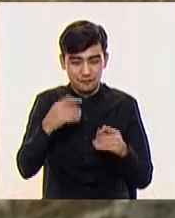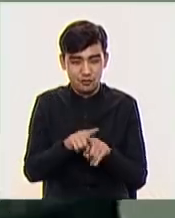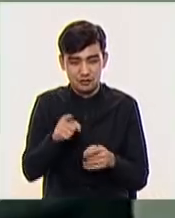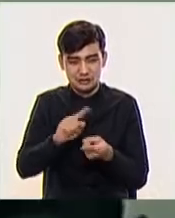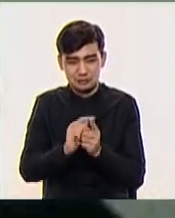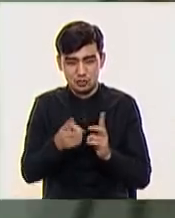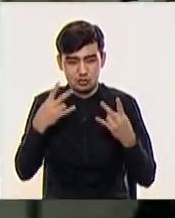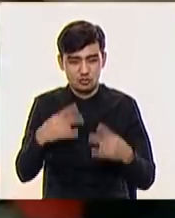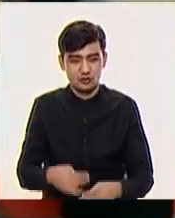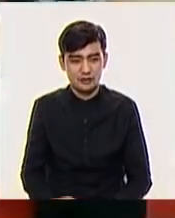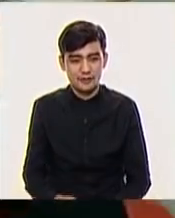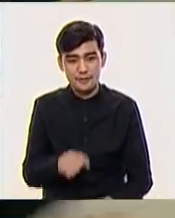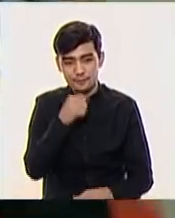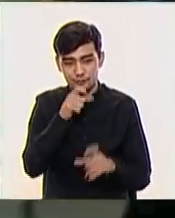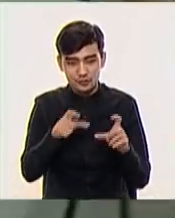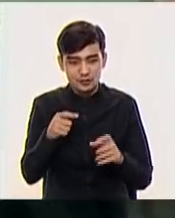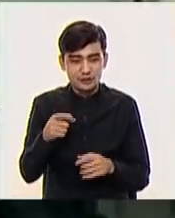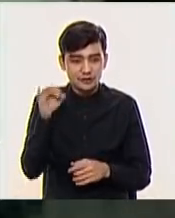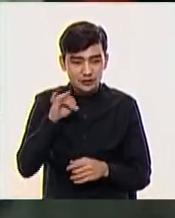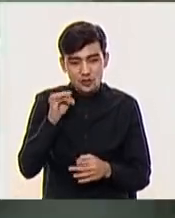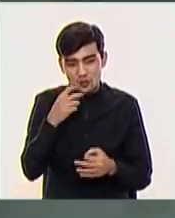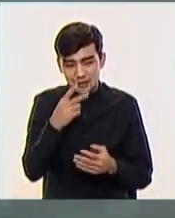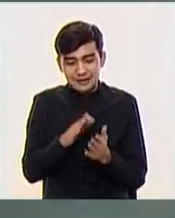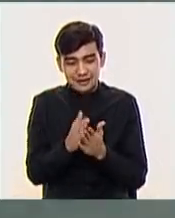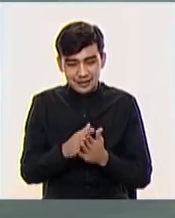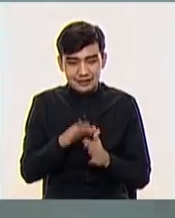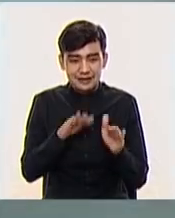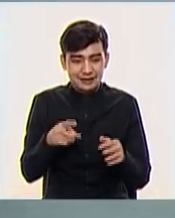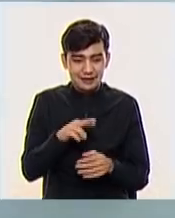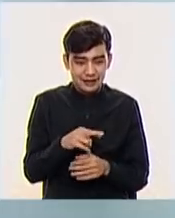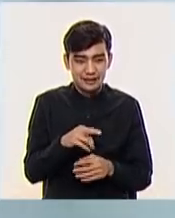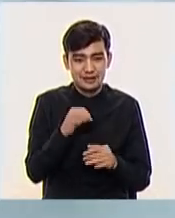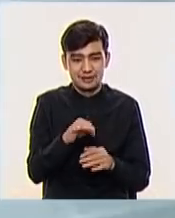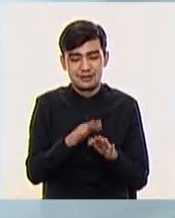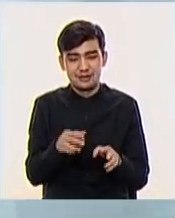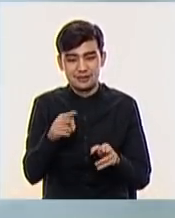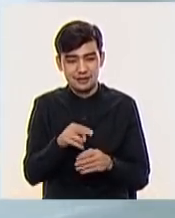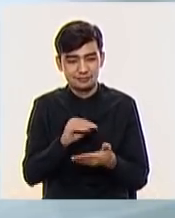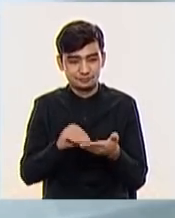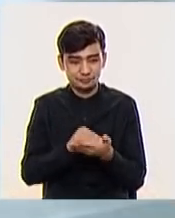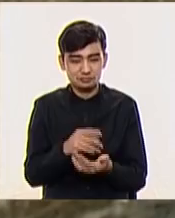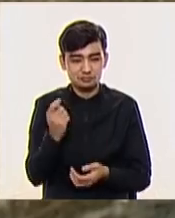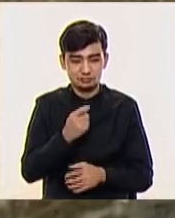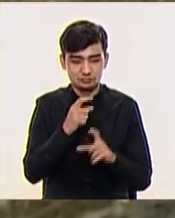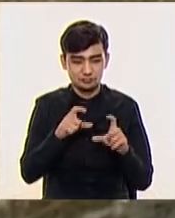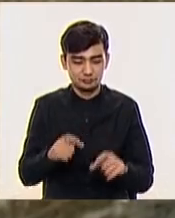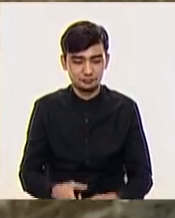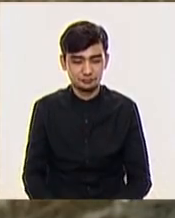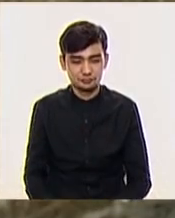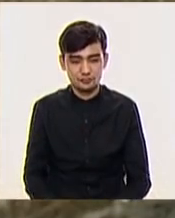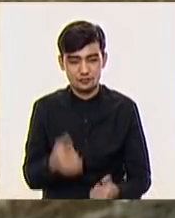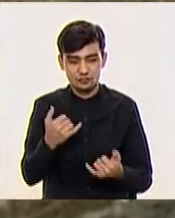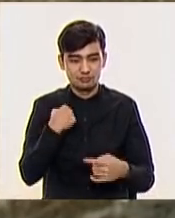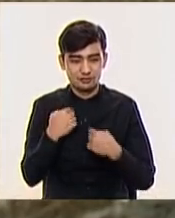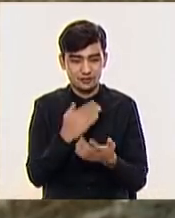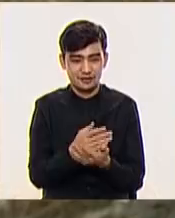өзгертудің қажеті жоқ. Әнші балаларды қызықтыратын кітап та, балаларға арнап жазатын жазушы да аз дейді. Қазір қиналып жүр, да